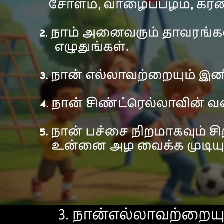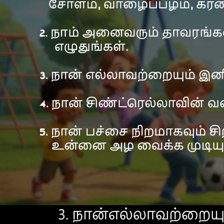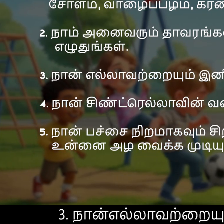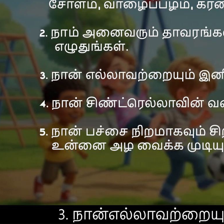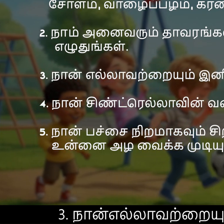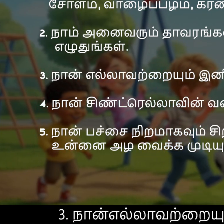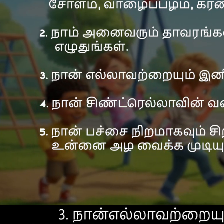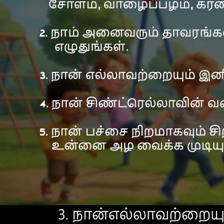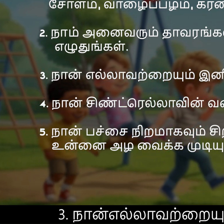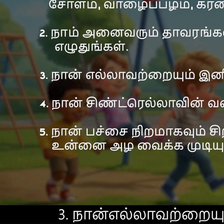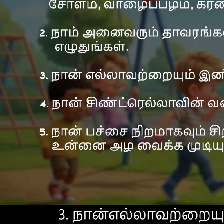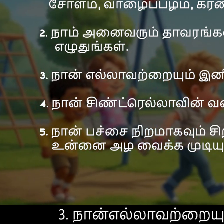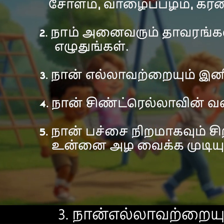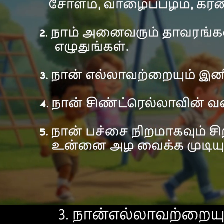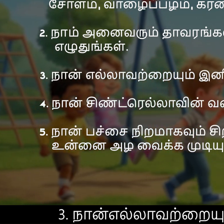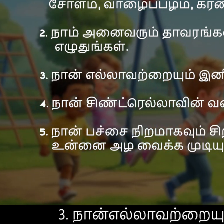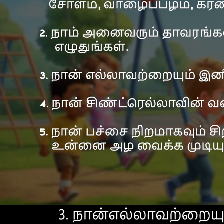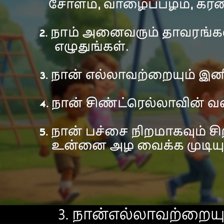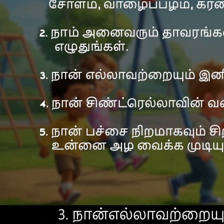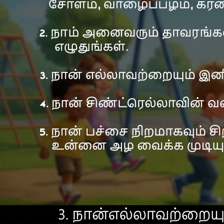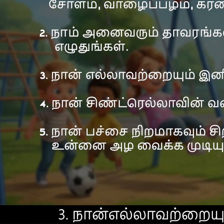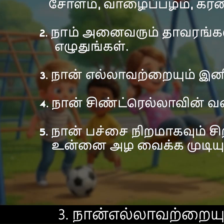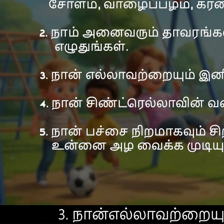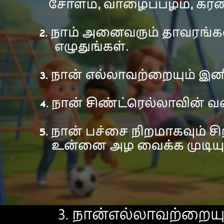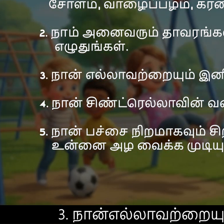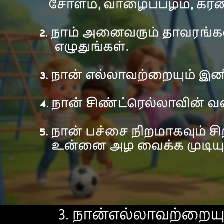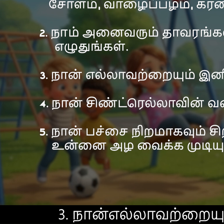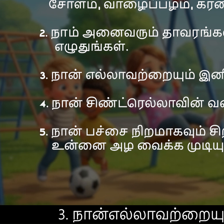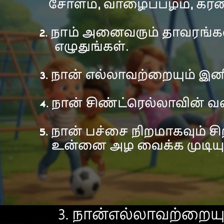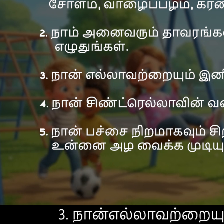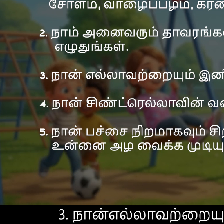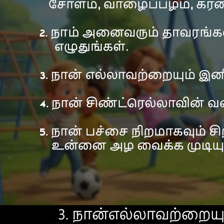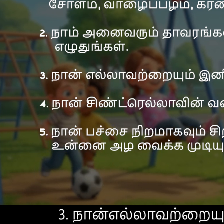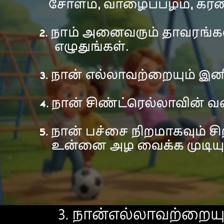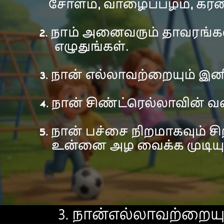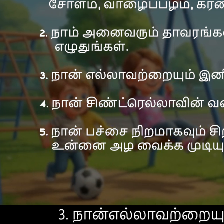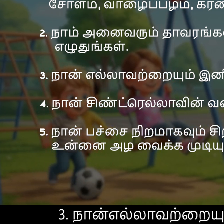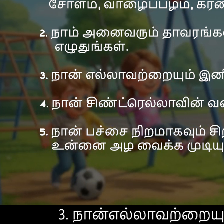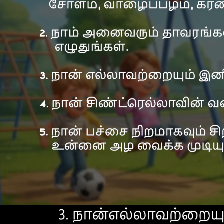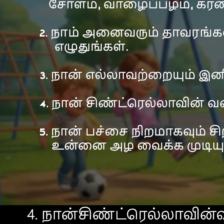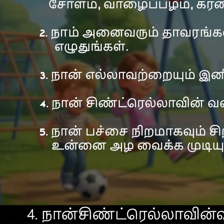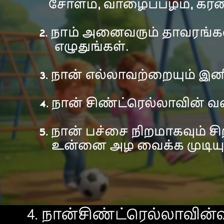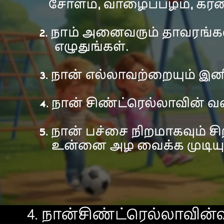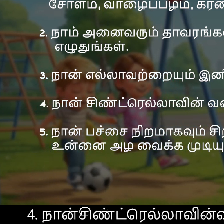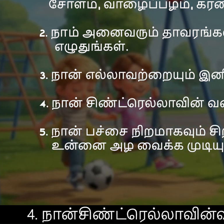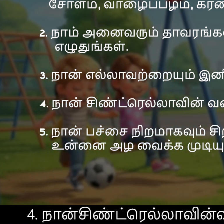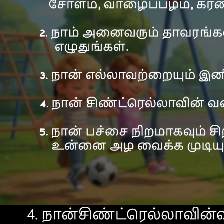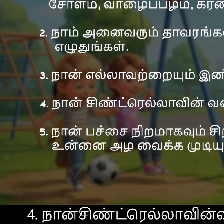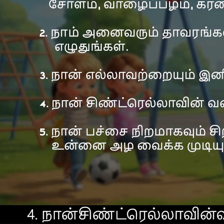ஆ நான் எல்லாவற்றையும் இனிக்க செய்கிறேன். சர்க்கரை டேஷ்.